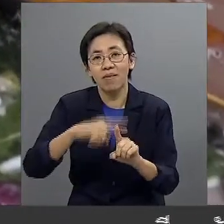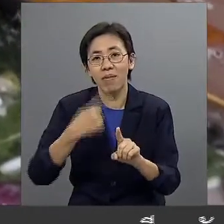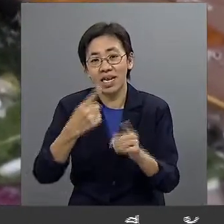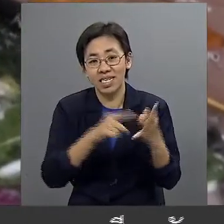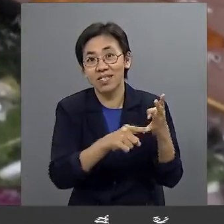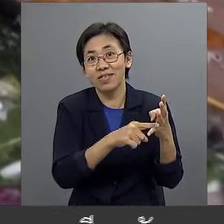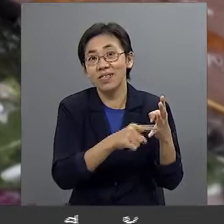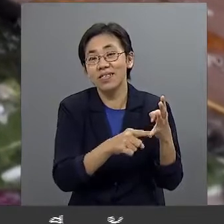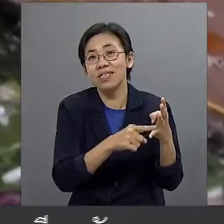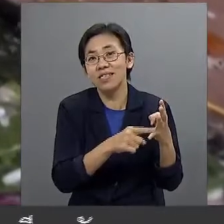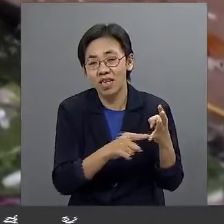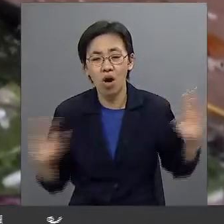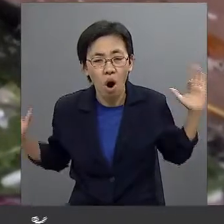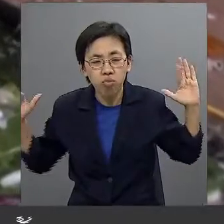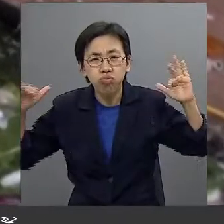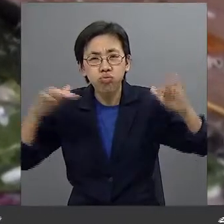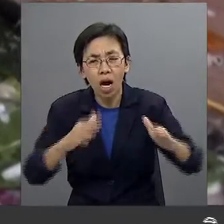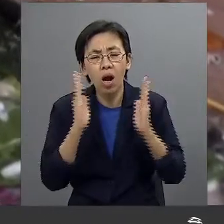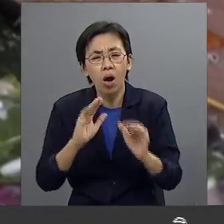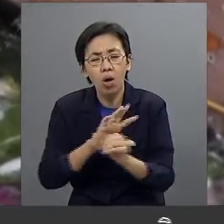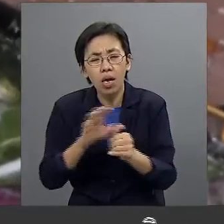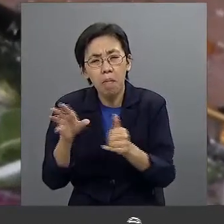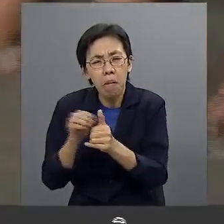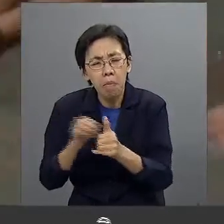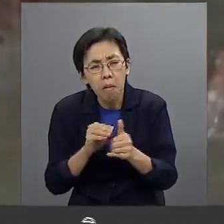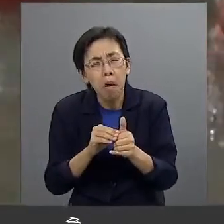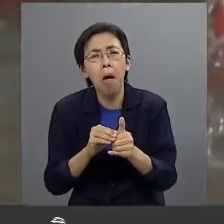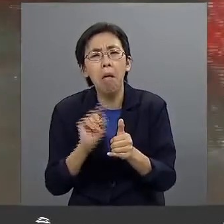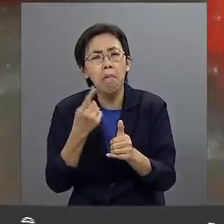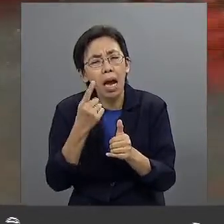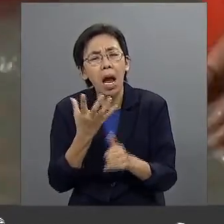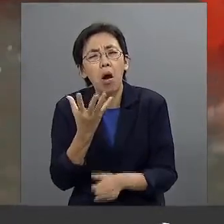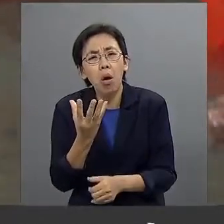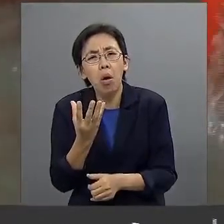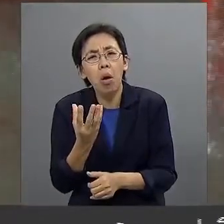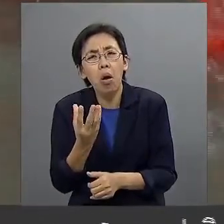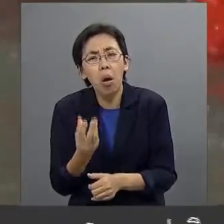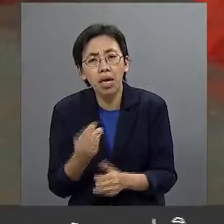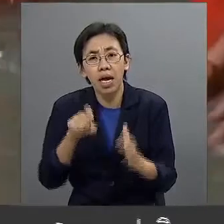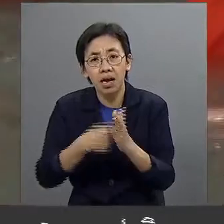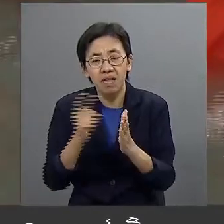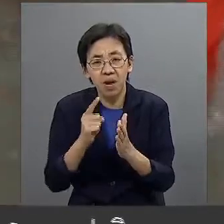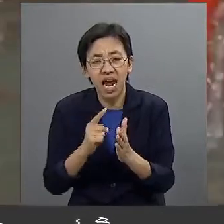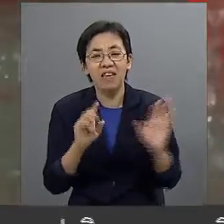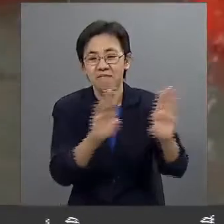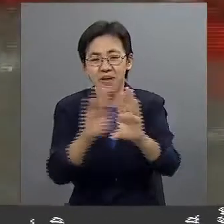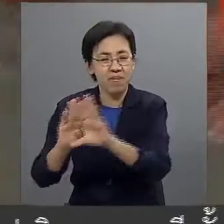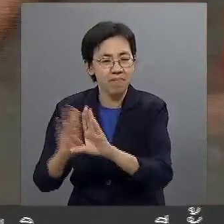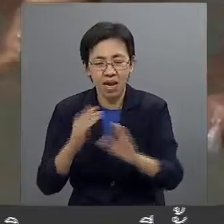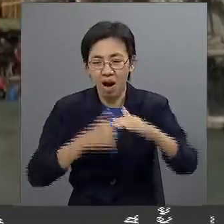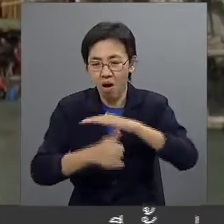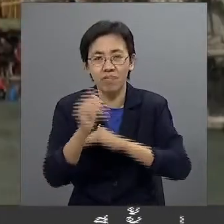เนื่องจากจำนวนผู้ติดเชื้ออะไรใหม่ลดลงอย่างต่อเนื่องเป็นผลมาจากการใช้มาตรการปิดเมืองอย่างเข้มข้นก่อนหน้านั้นนะคะและ